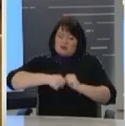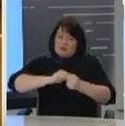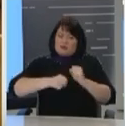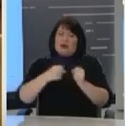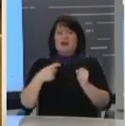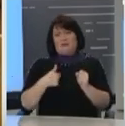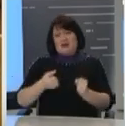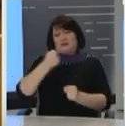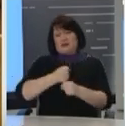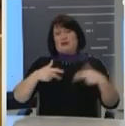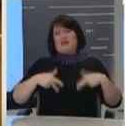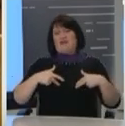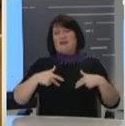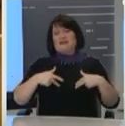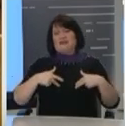του 2015.